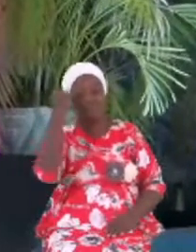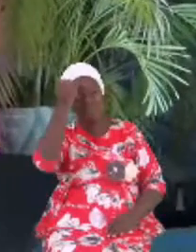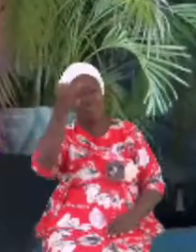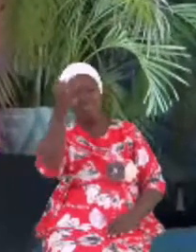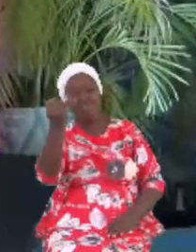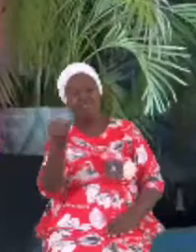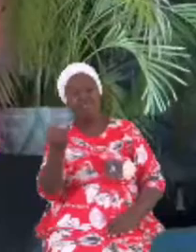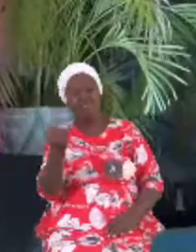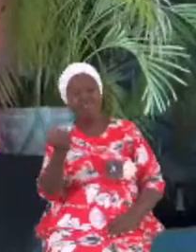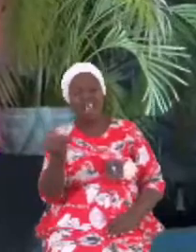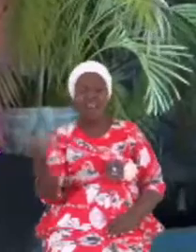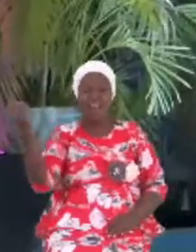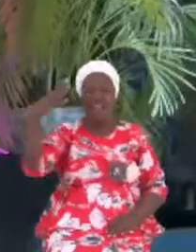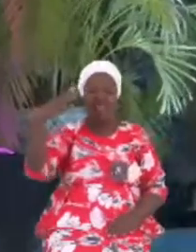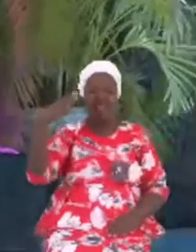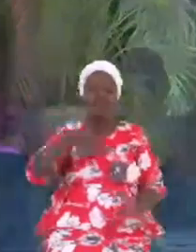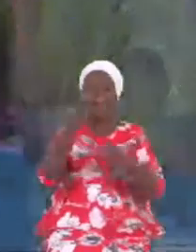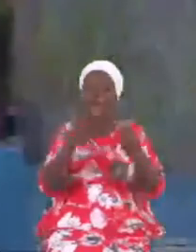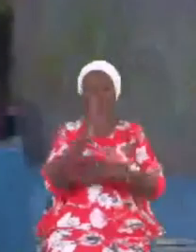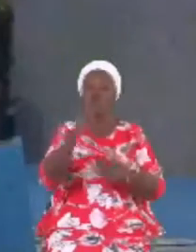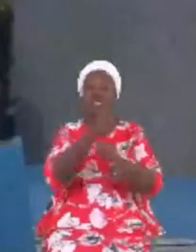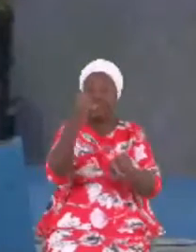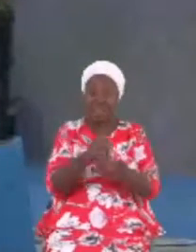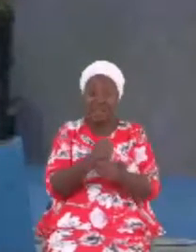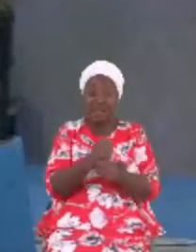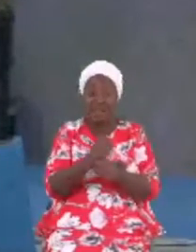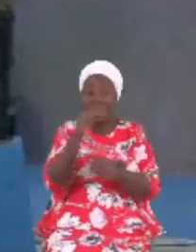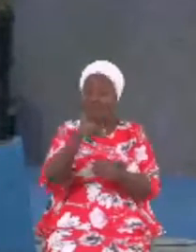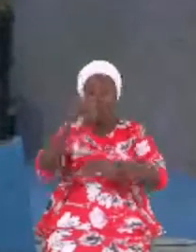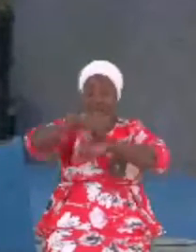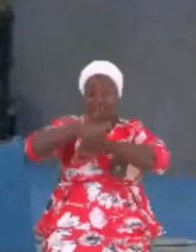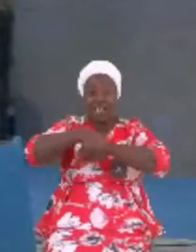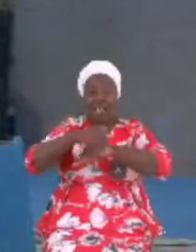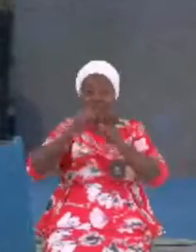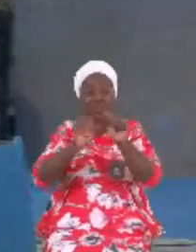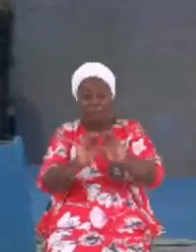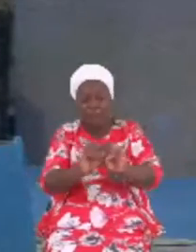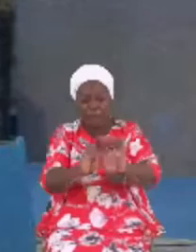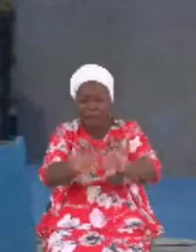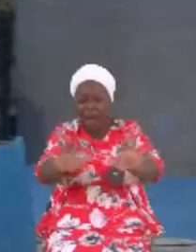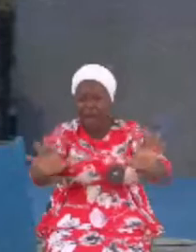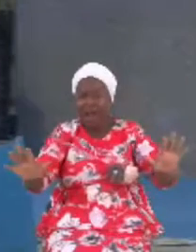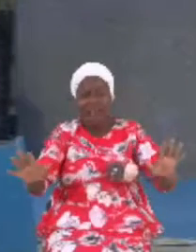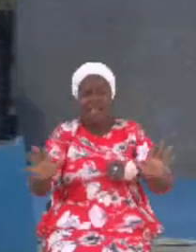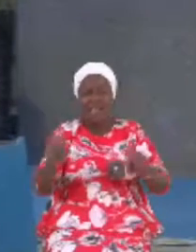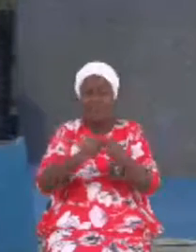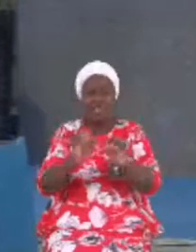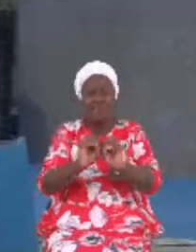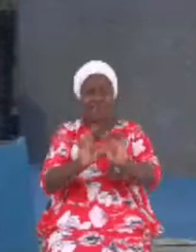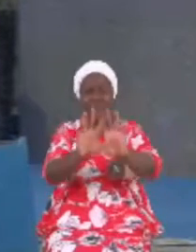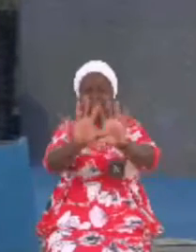vie, toute une année, la lumière, pas de nuit, tout est clair, tout qui